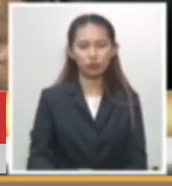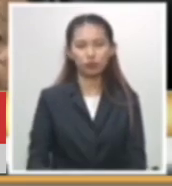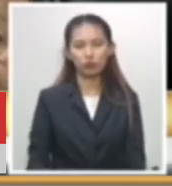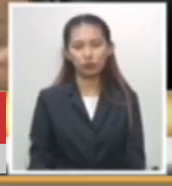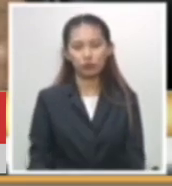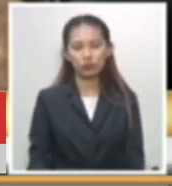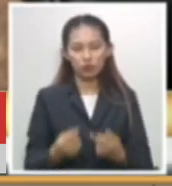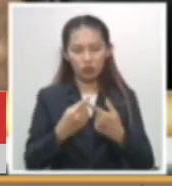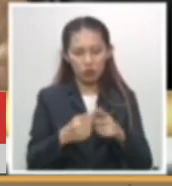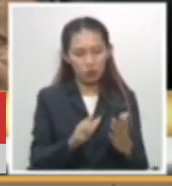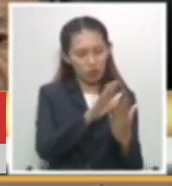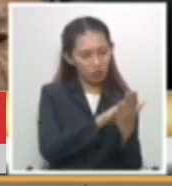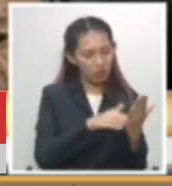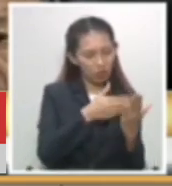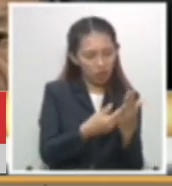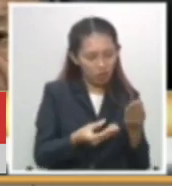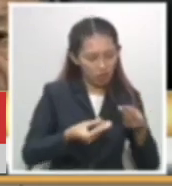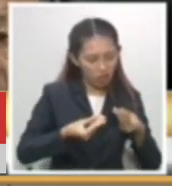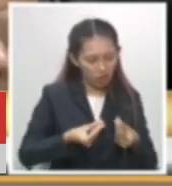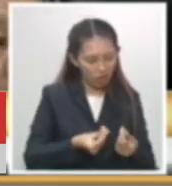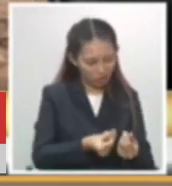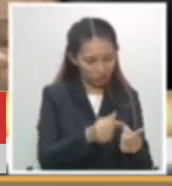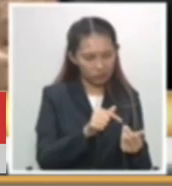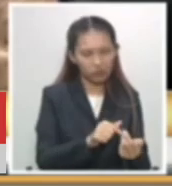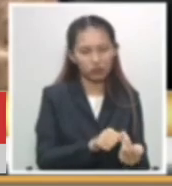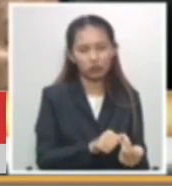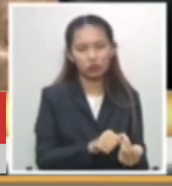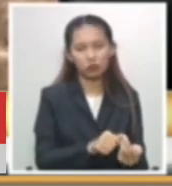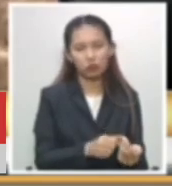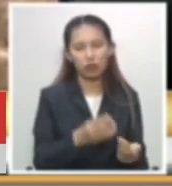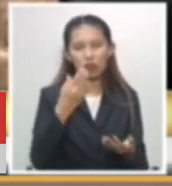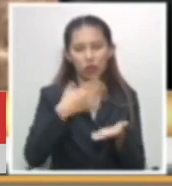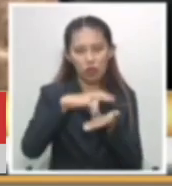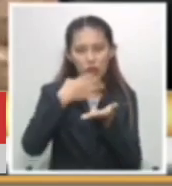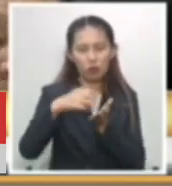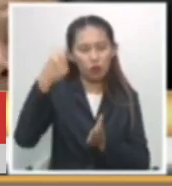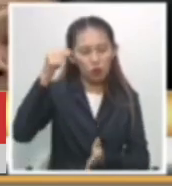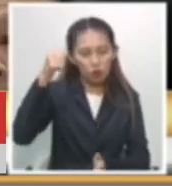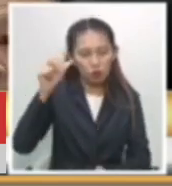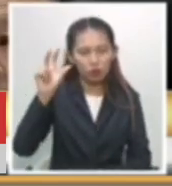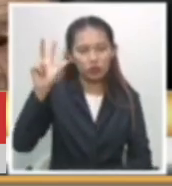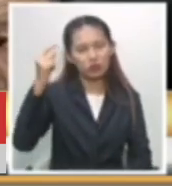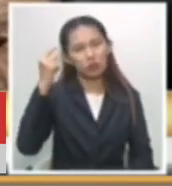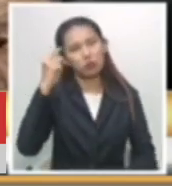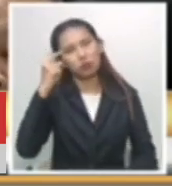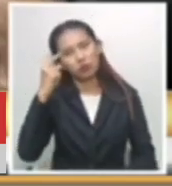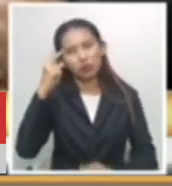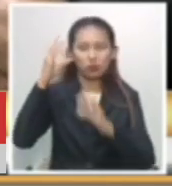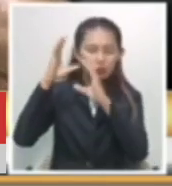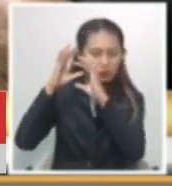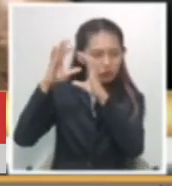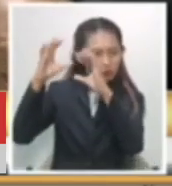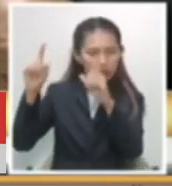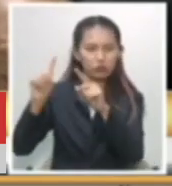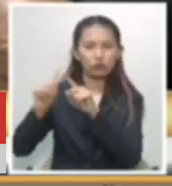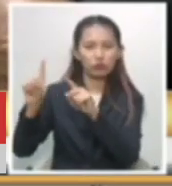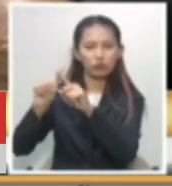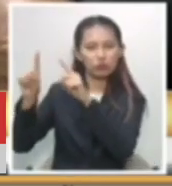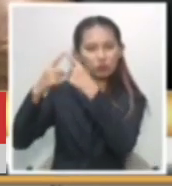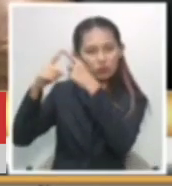สมาชิกพูดกันมาวันที่3แล้วเนี่ยนะครับก็มีความเห็นในแง่มุมที่แตกต่างกันท่านประธาน